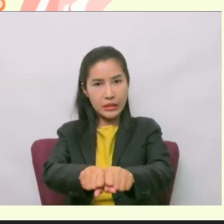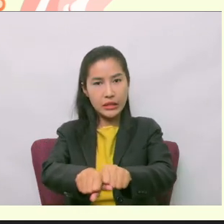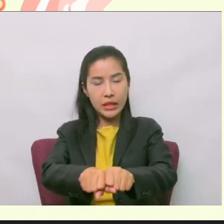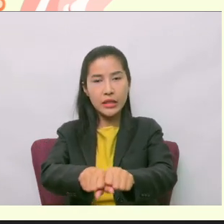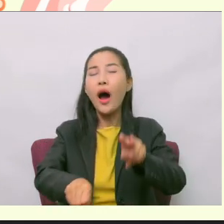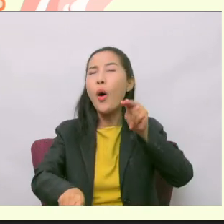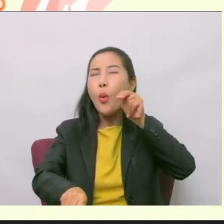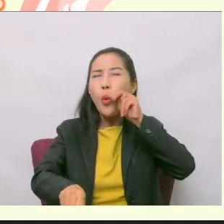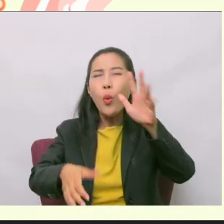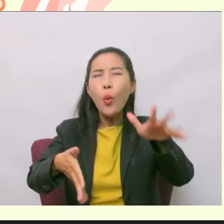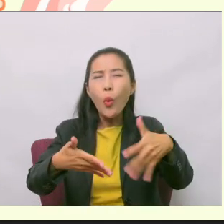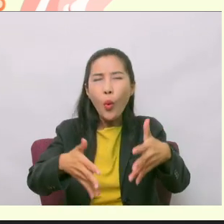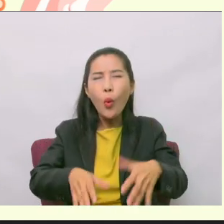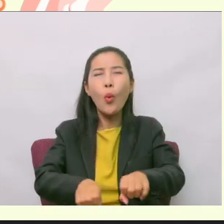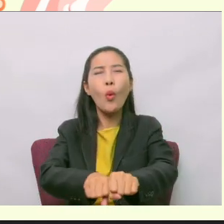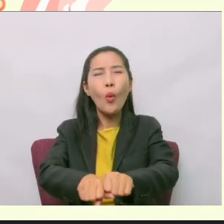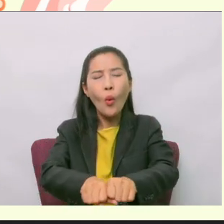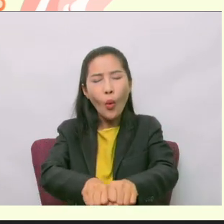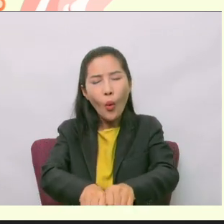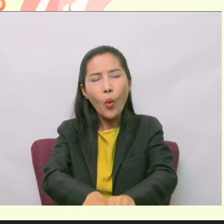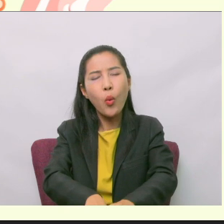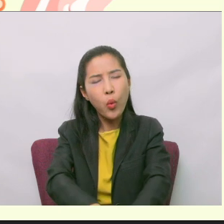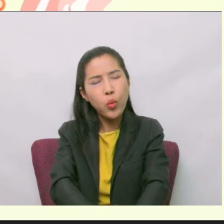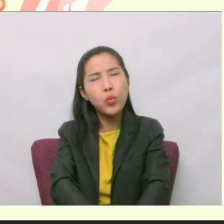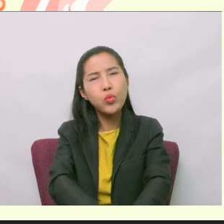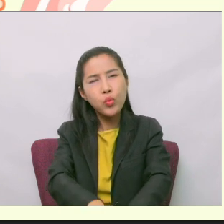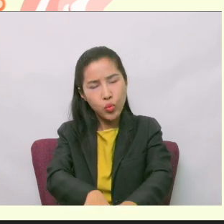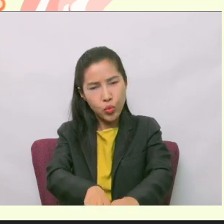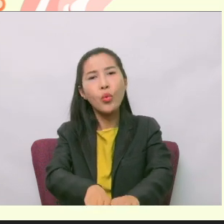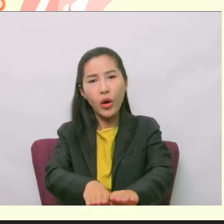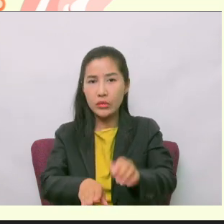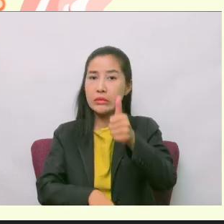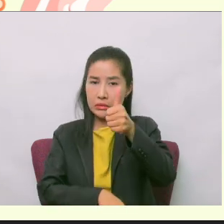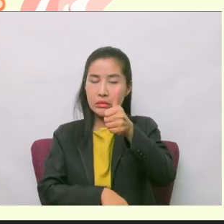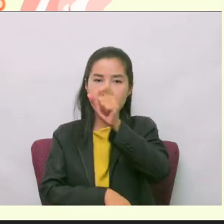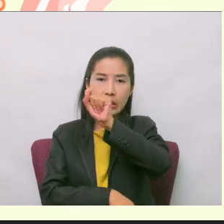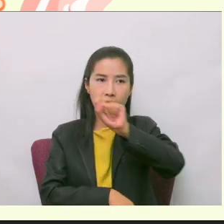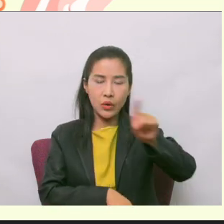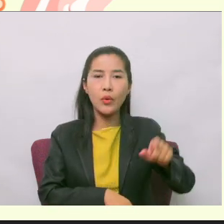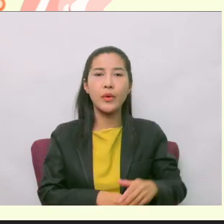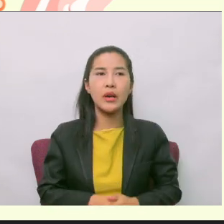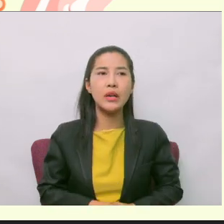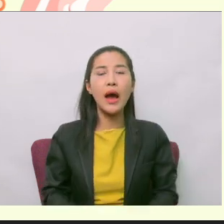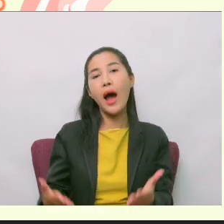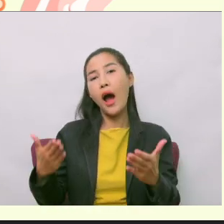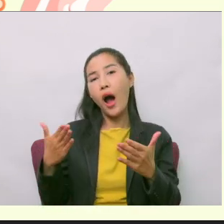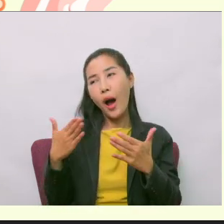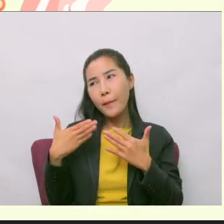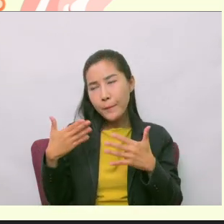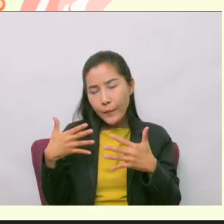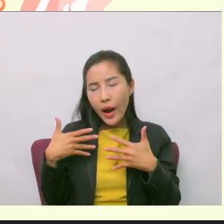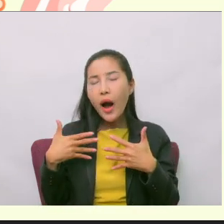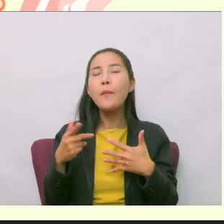จจะเป็นในเรื่องของการอาบน้ำอุ่นก็จะเหมาะกว่านะคะช่วยทำให้ผ่อนคลายถ้าในกรณีของกลุ่มนี้นะคะ